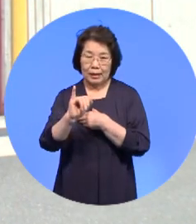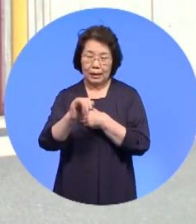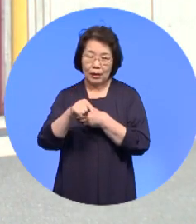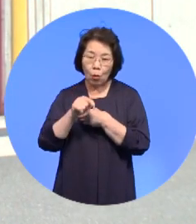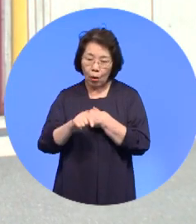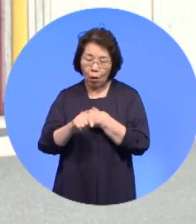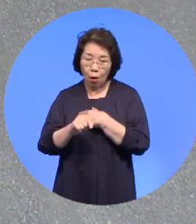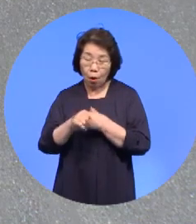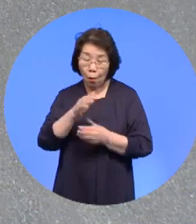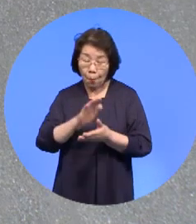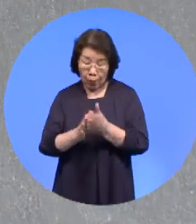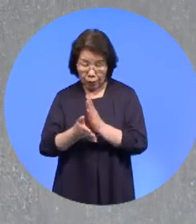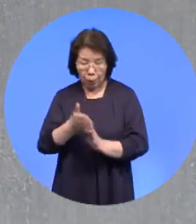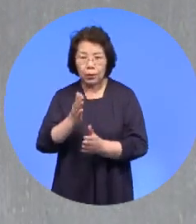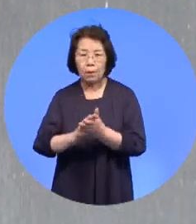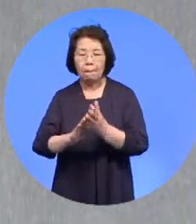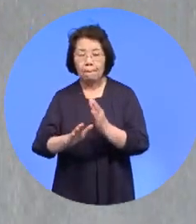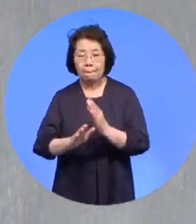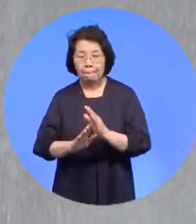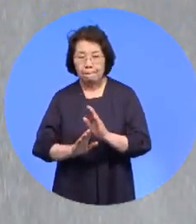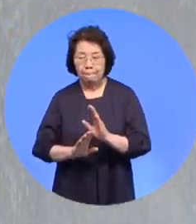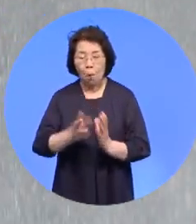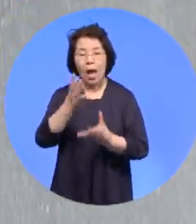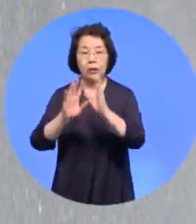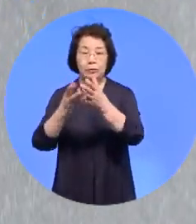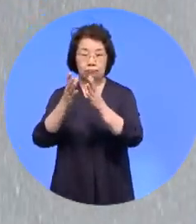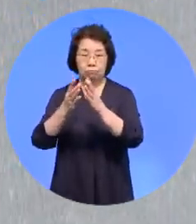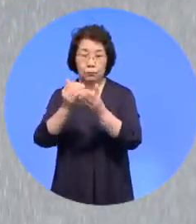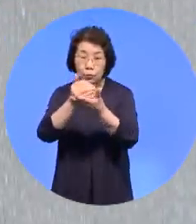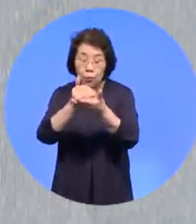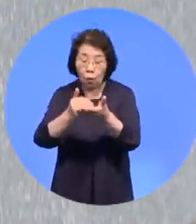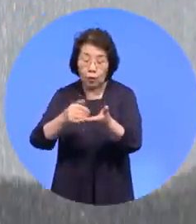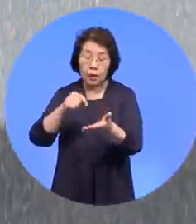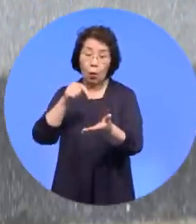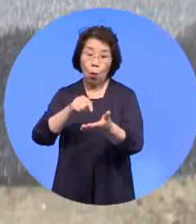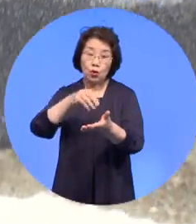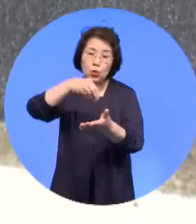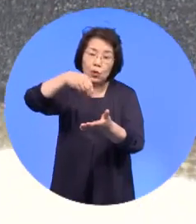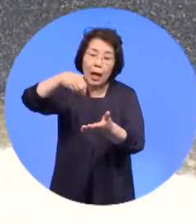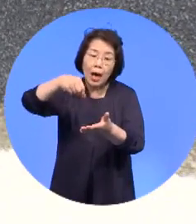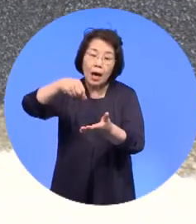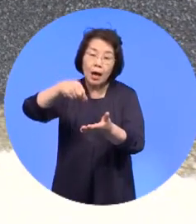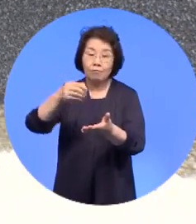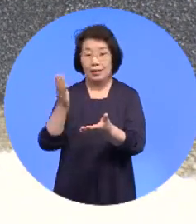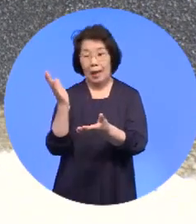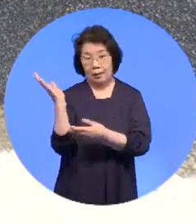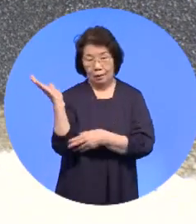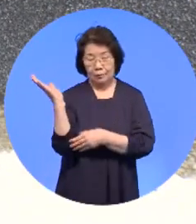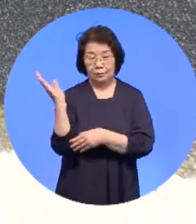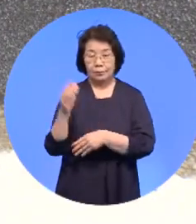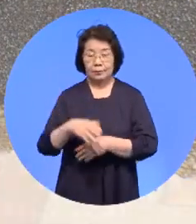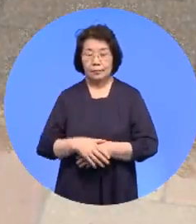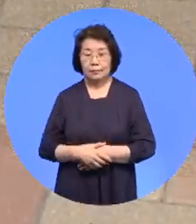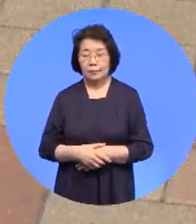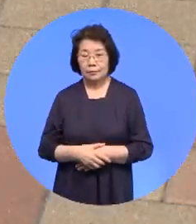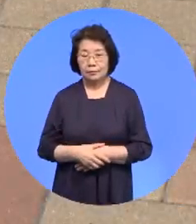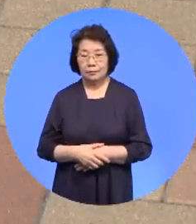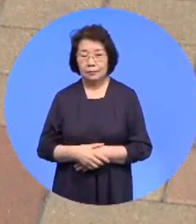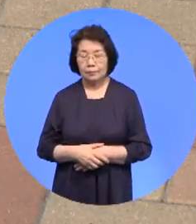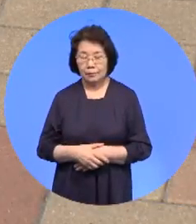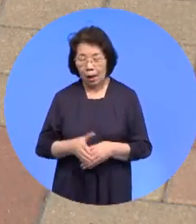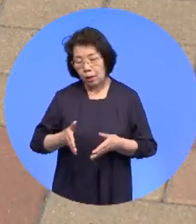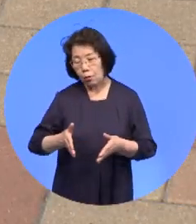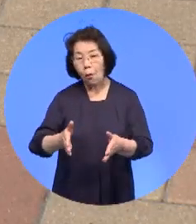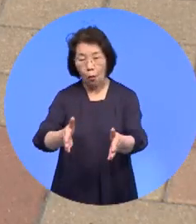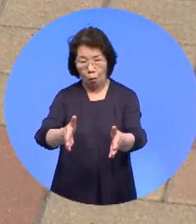をさらに校門でとかしましてできた砂のようなものですはいこれはですね道路の